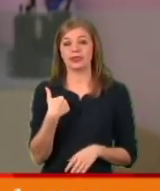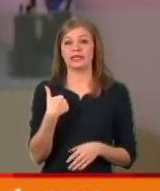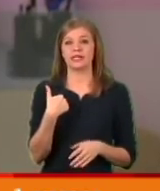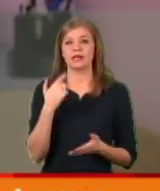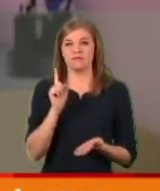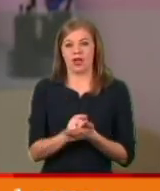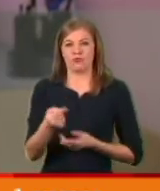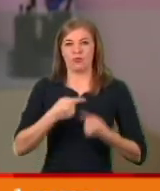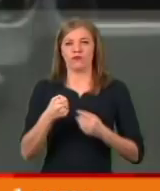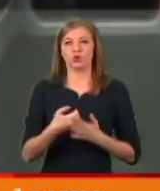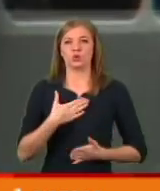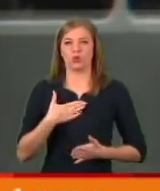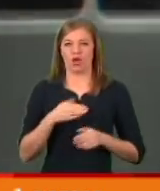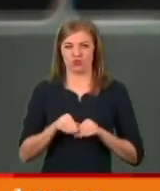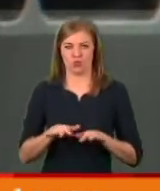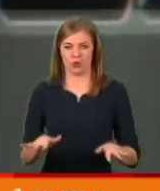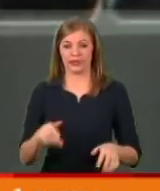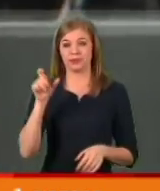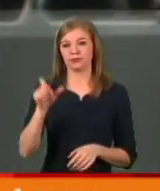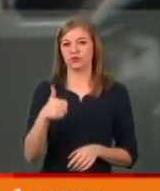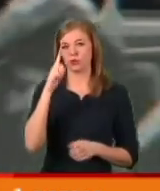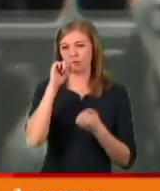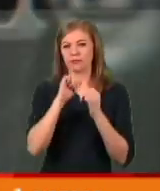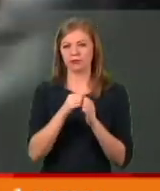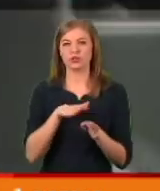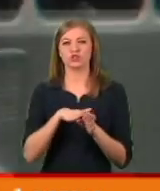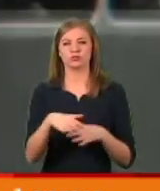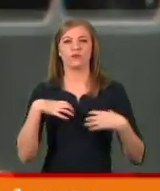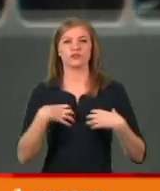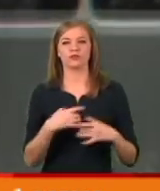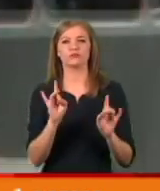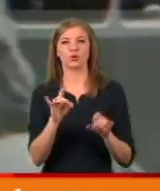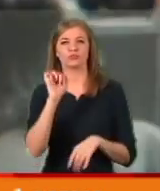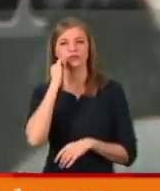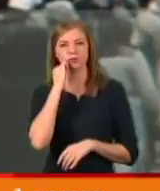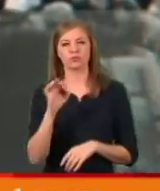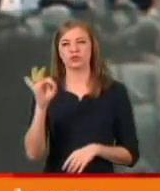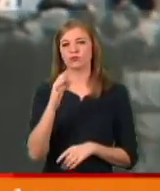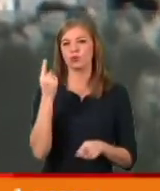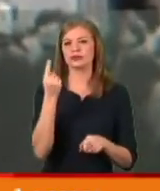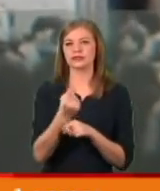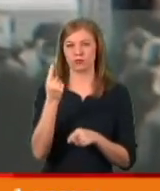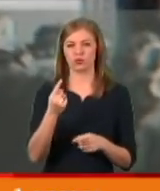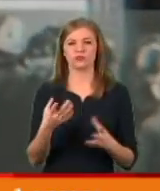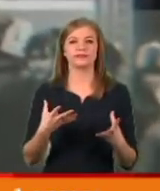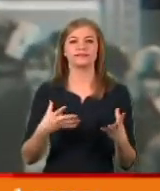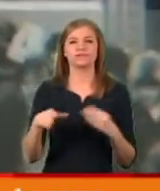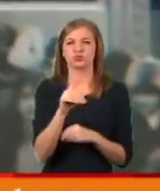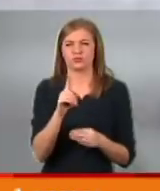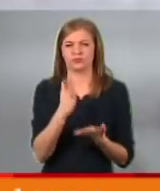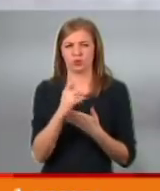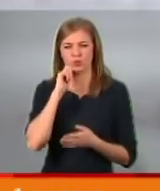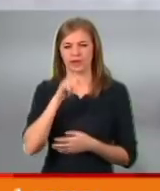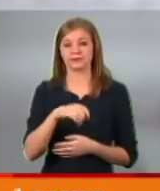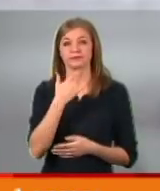маємо повернутися до нашого коріння. Наталя добре пам'ятає сповнені гіркоти розповіді бабусі про заборону всього українського.